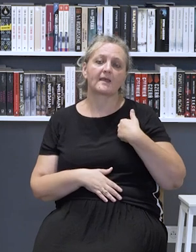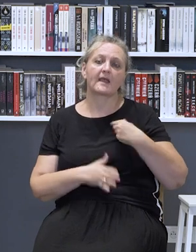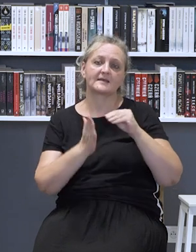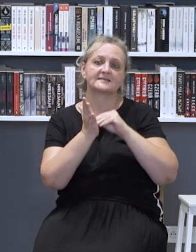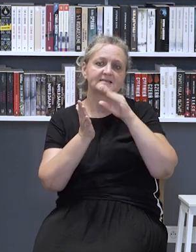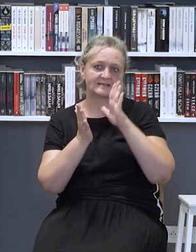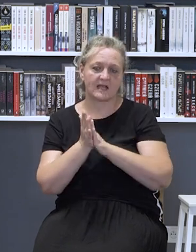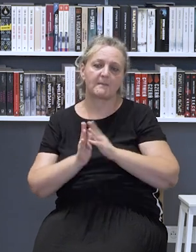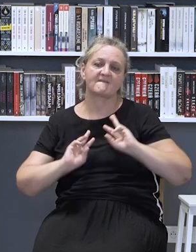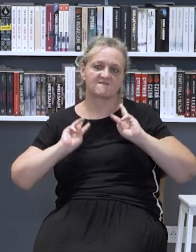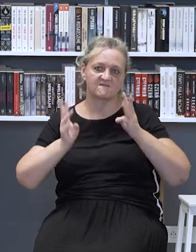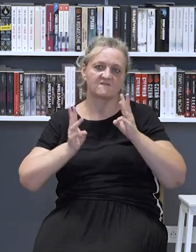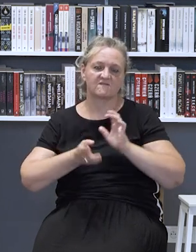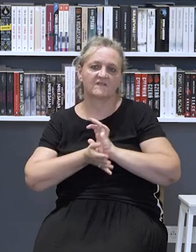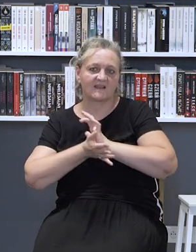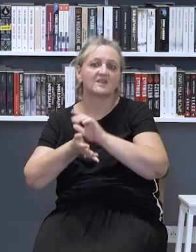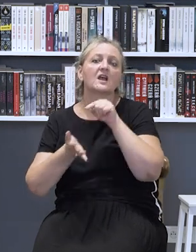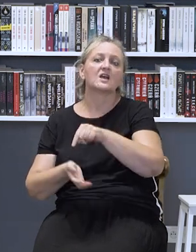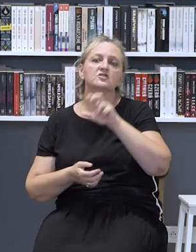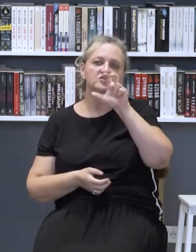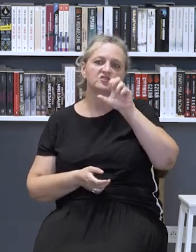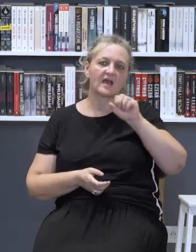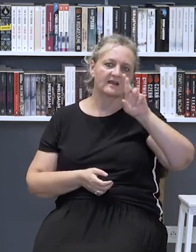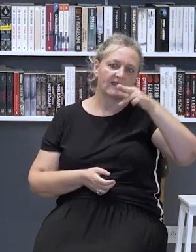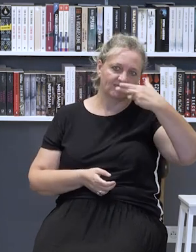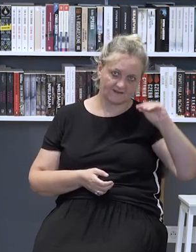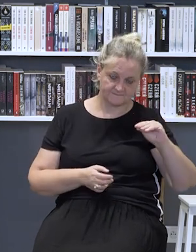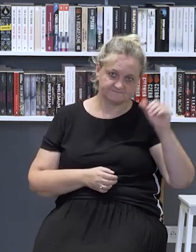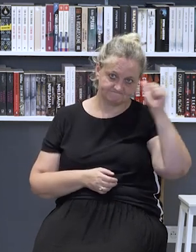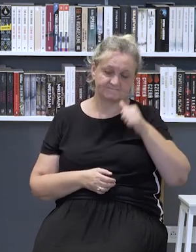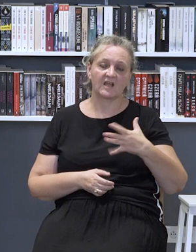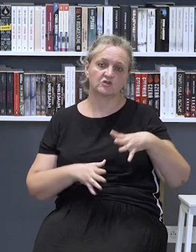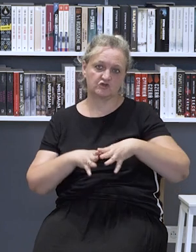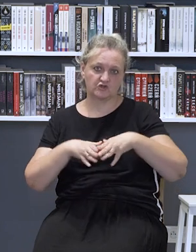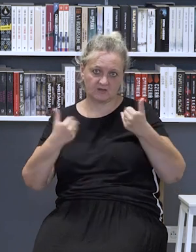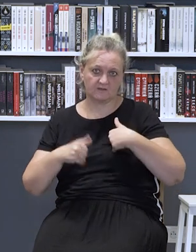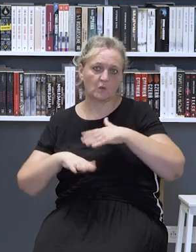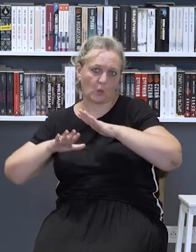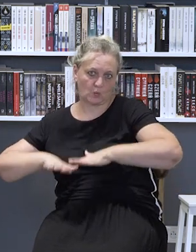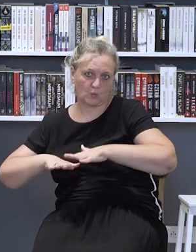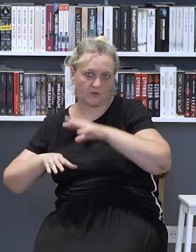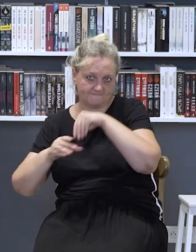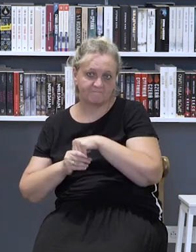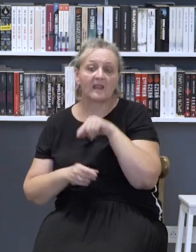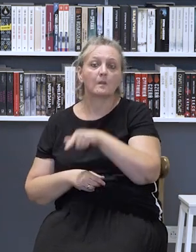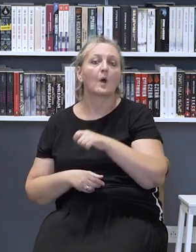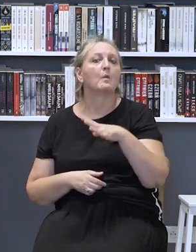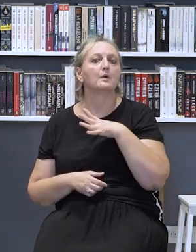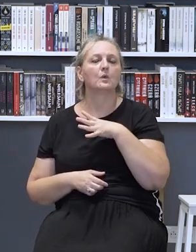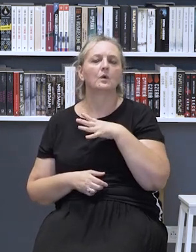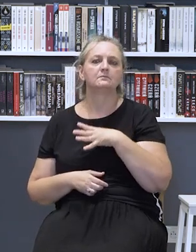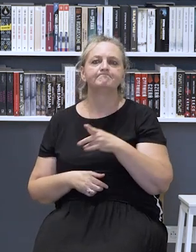na warsztaty wydawnictwa Czarne i tam spędziłam 10 dni. I to były